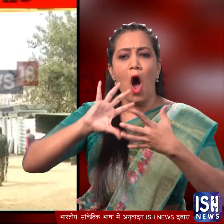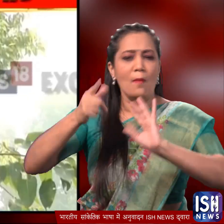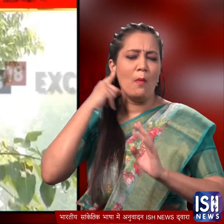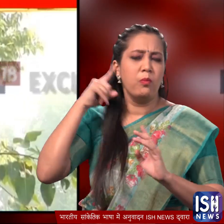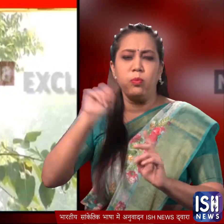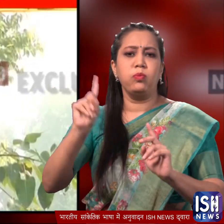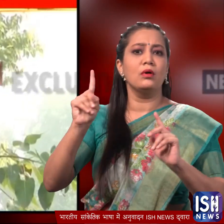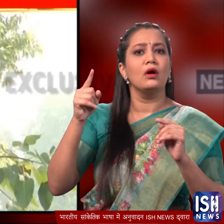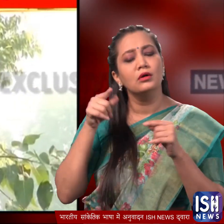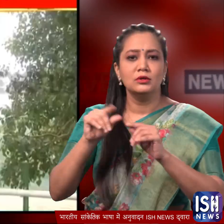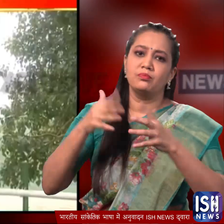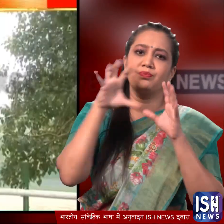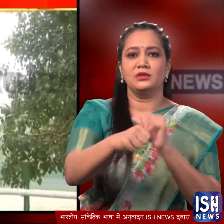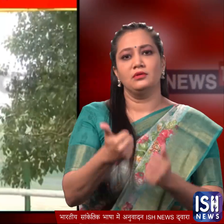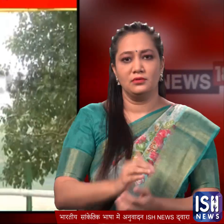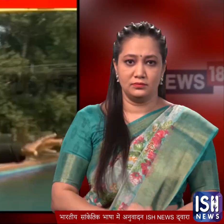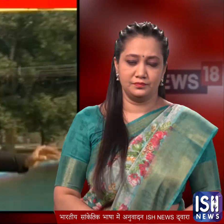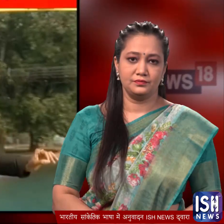और अलार्म बजाकर पुलिस को अलर्ट कर देंगे।